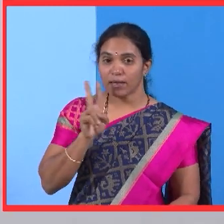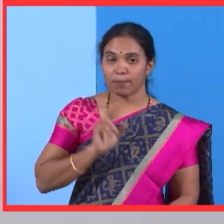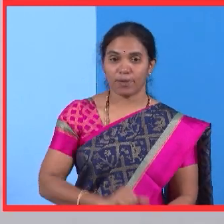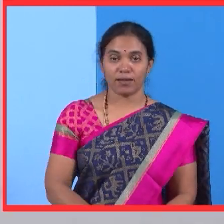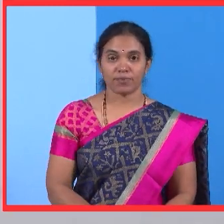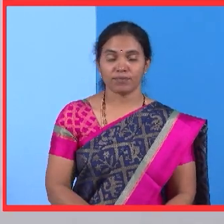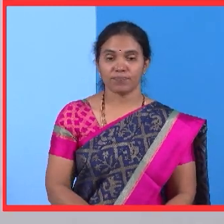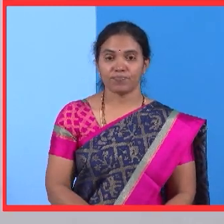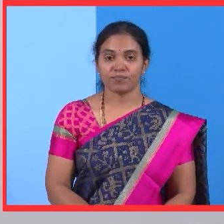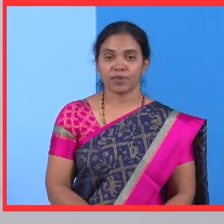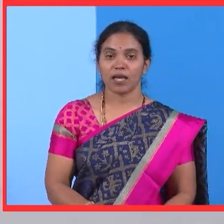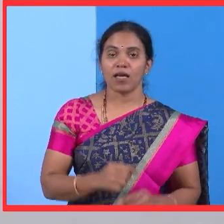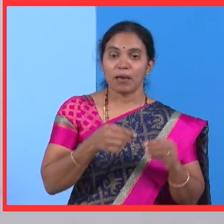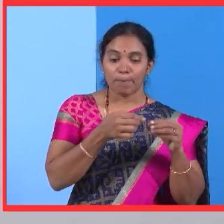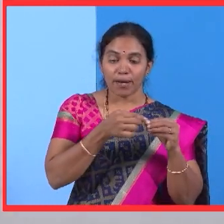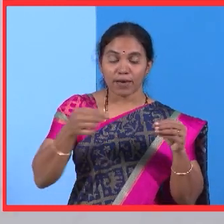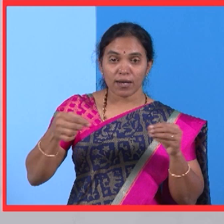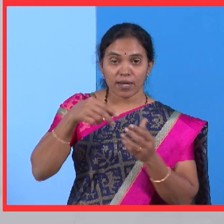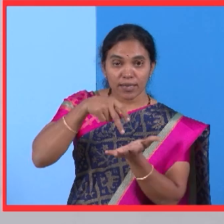பக்கங்களுக்கு வரையப்பட்ட மையக்குத்து கோடுகள்